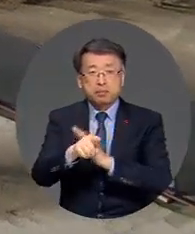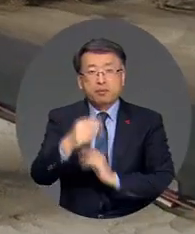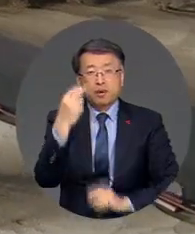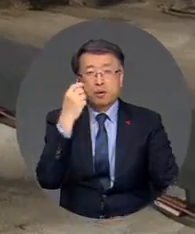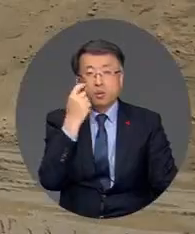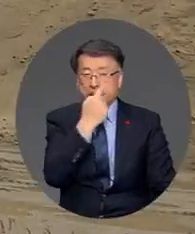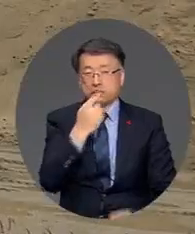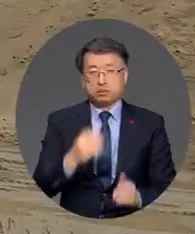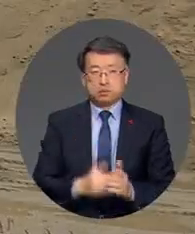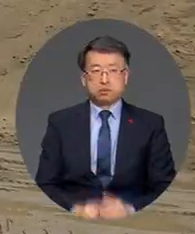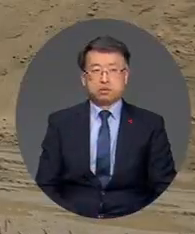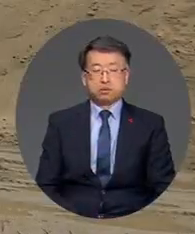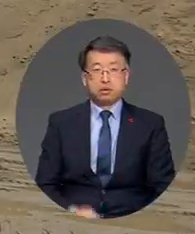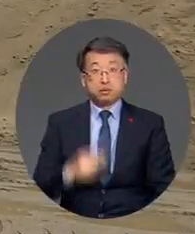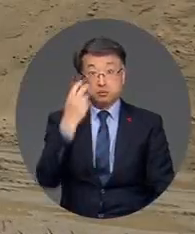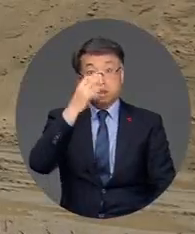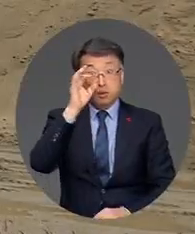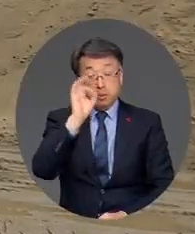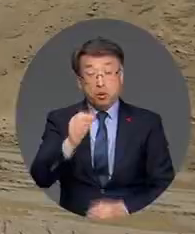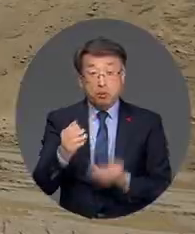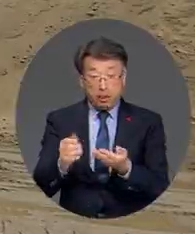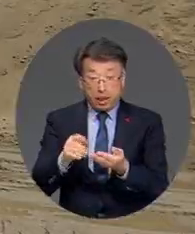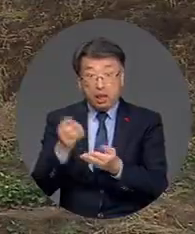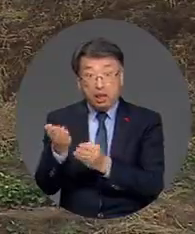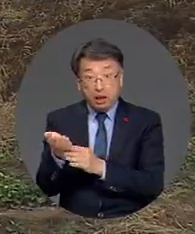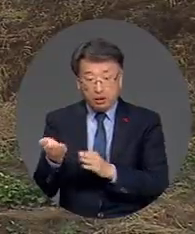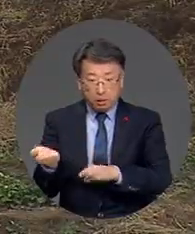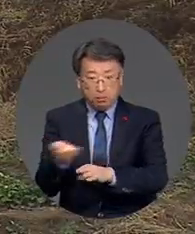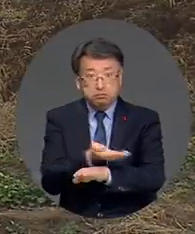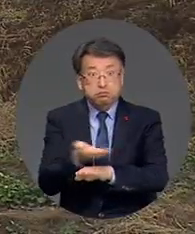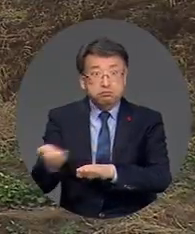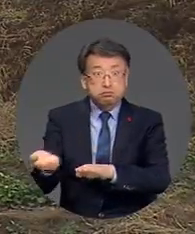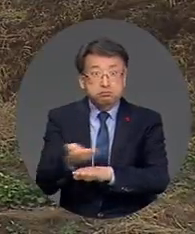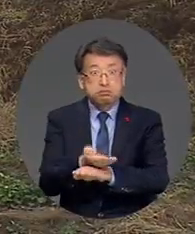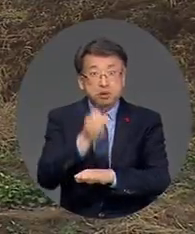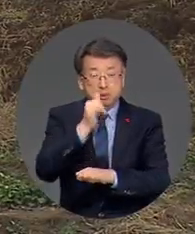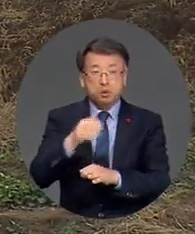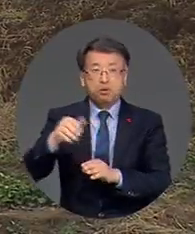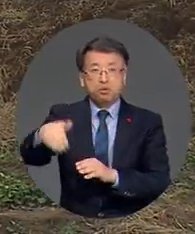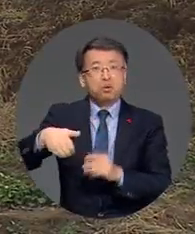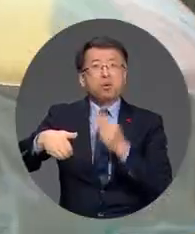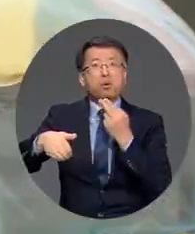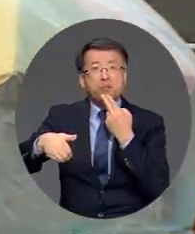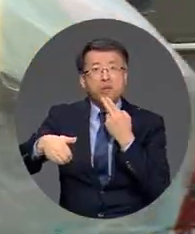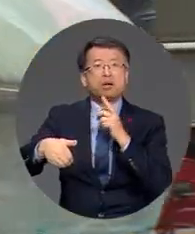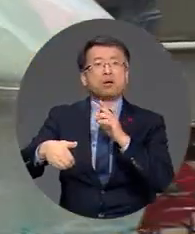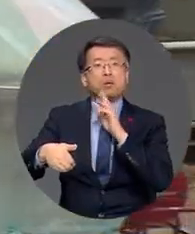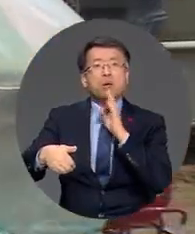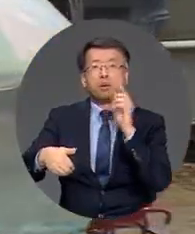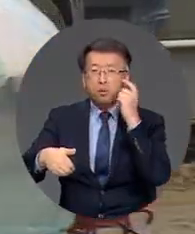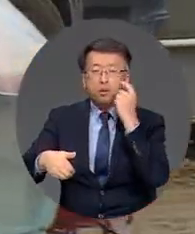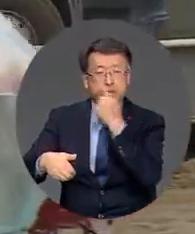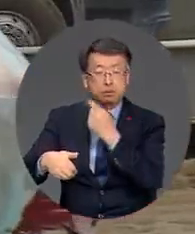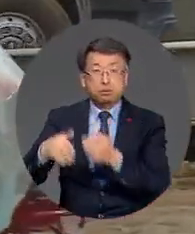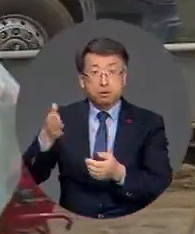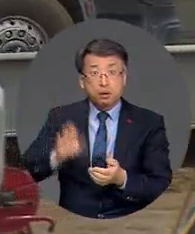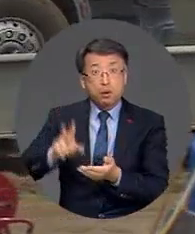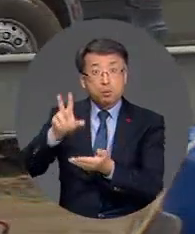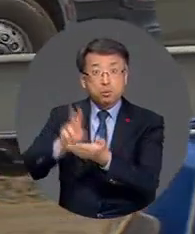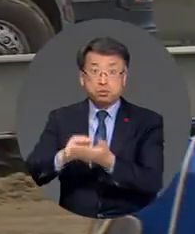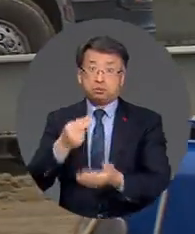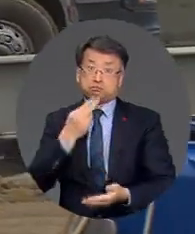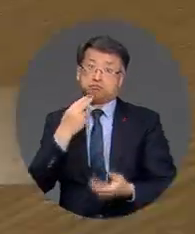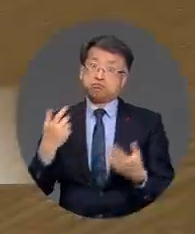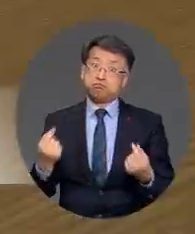나섰습니다. 점검 결과 준설선이 이동한 게 맞고 덤프트럭 투입도 안 된 게 맞지만 문제없다는 결론을